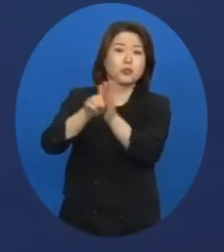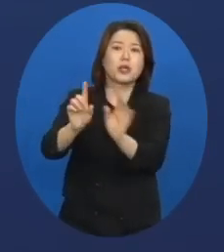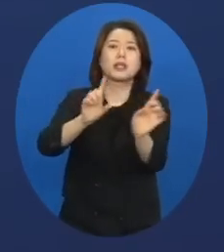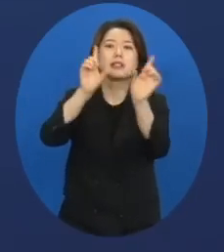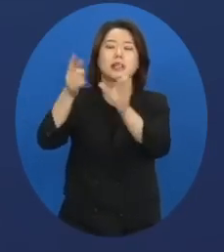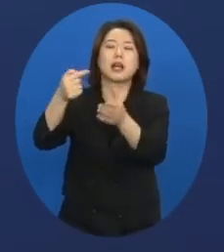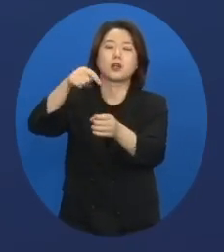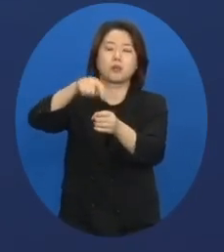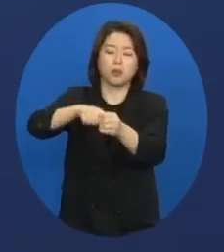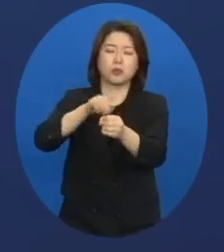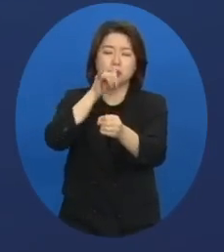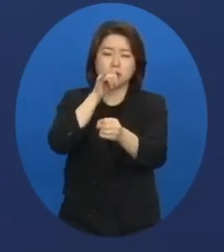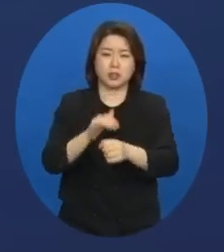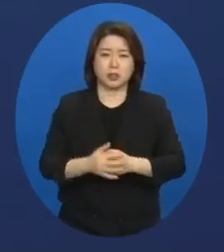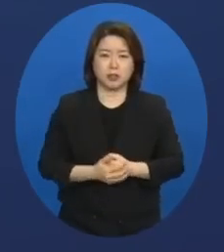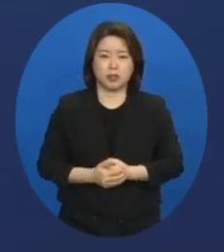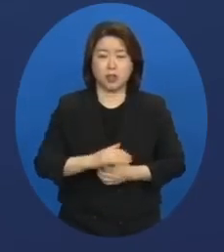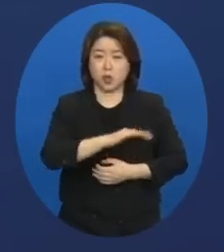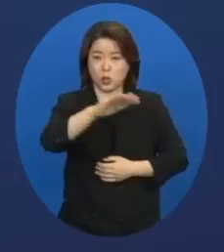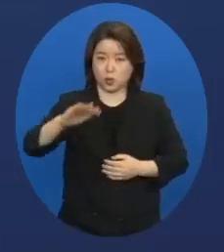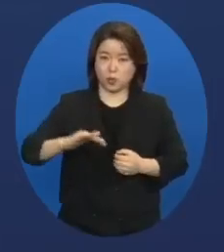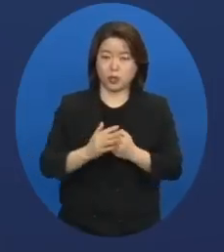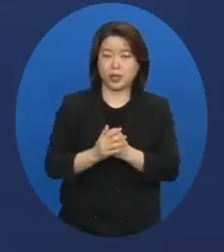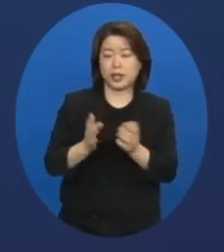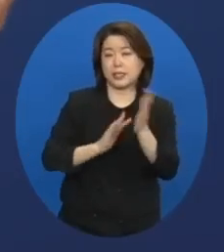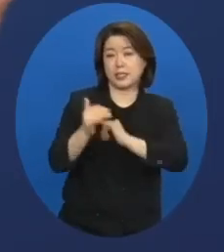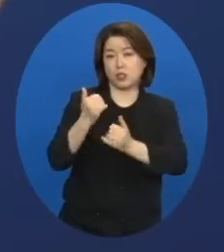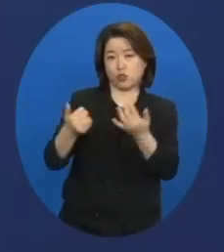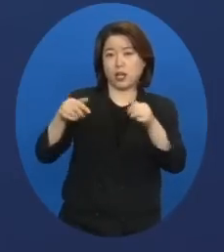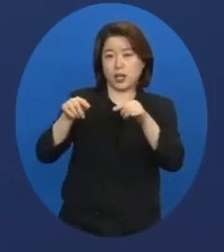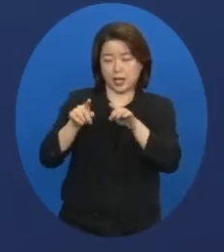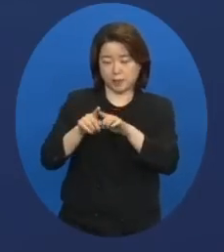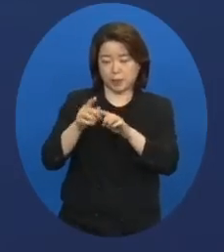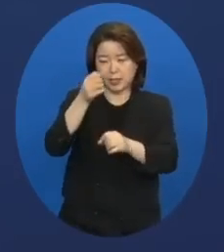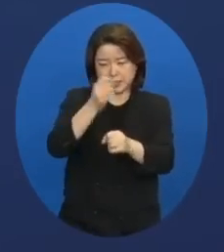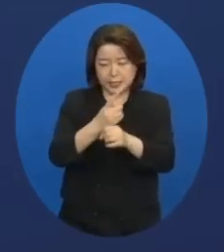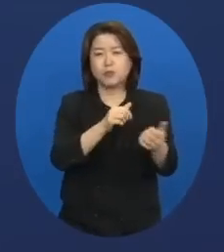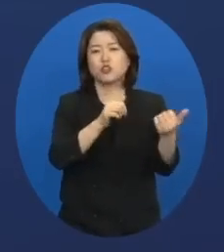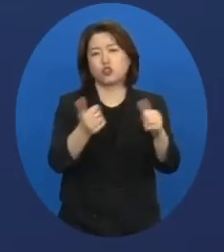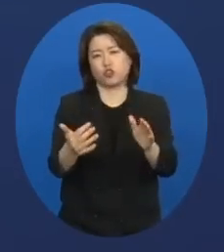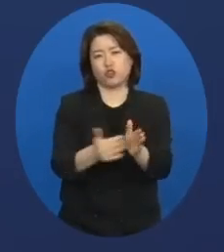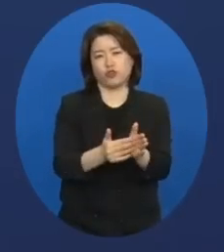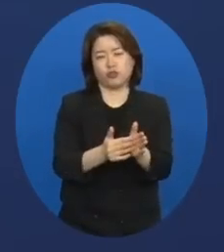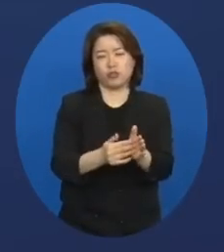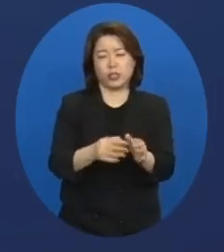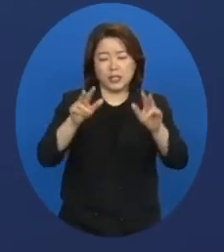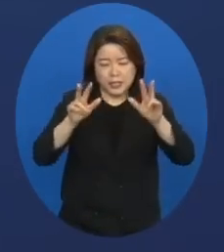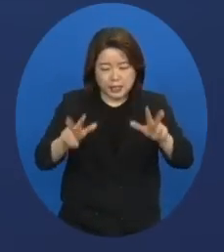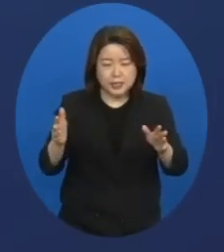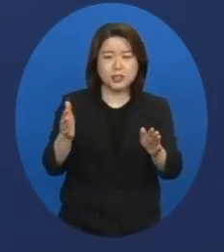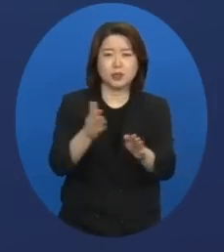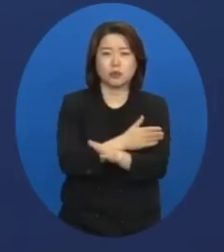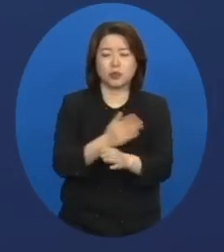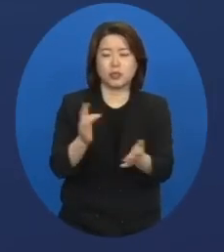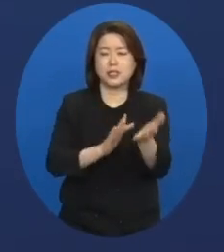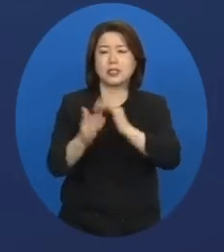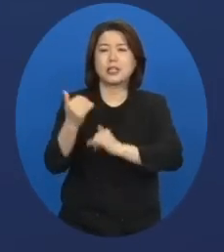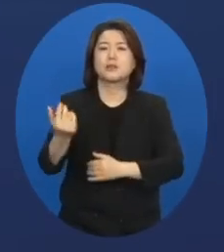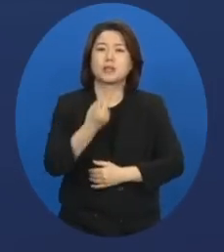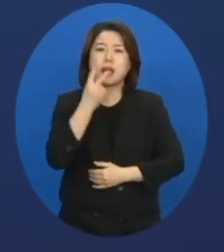함이라. 우리가 예수님과 함께 이미 죽고 이제는 예수님의 생명으로 사는 자가